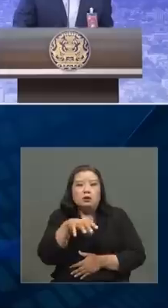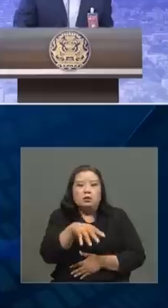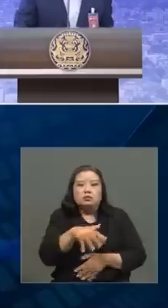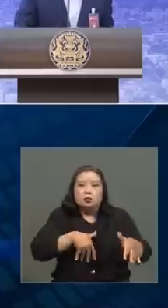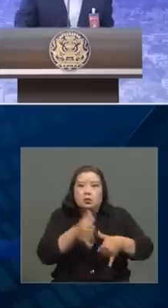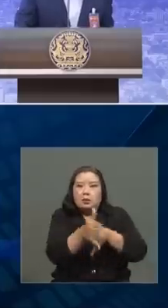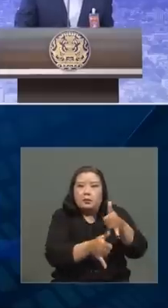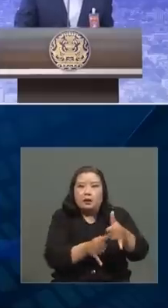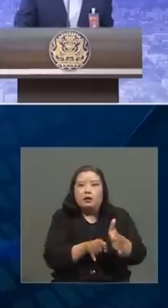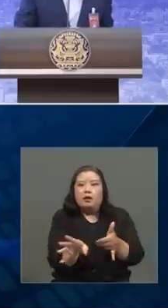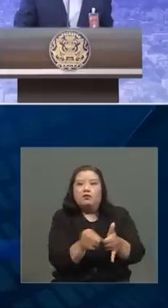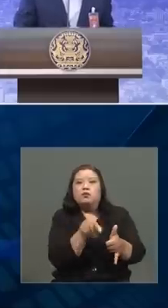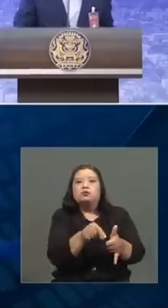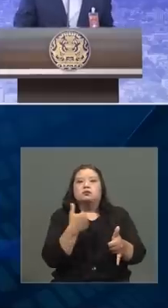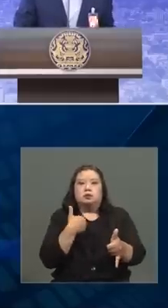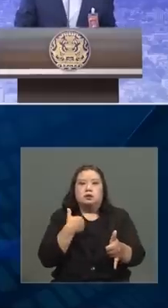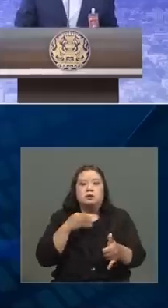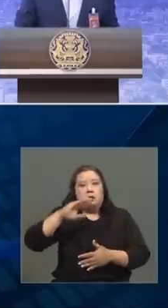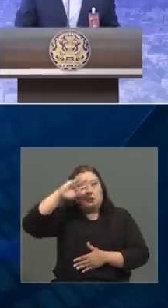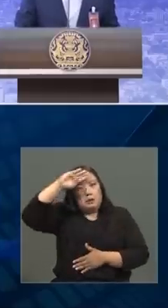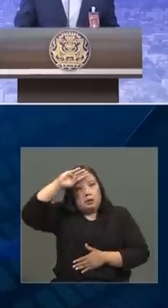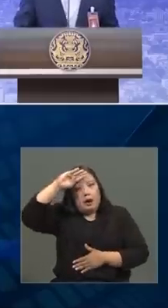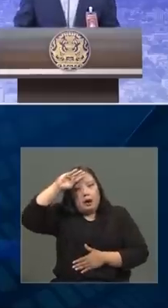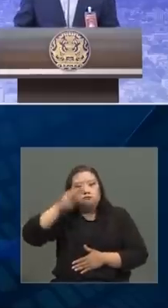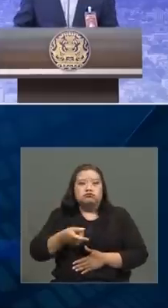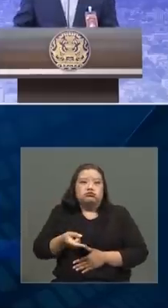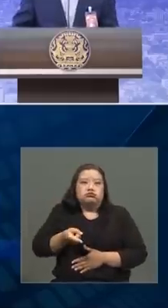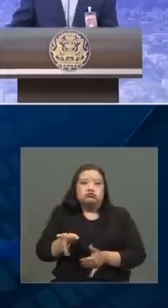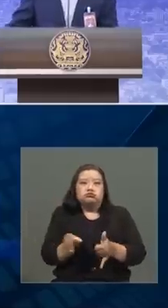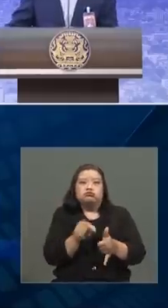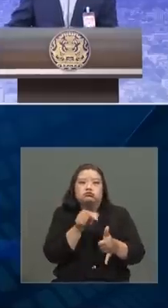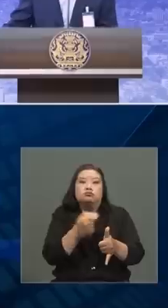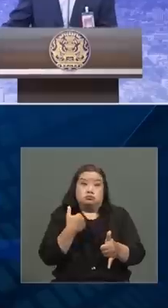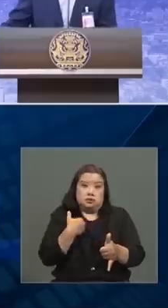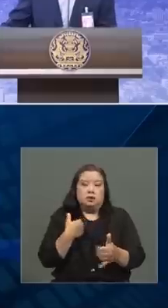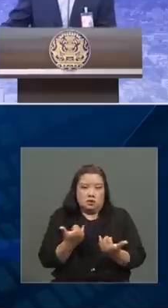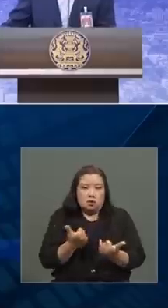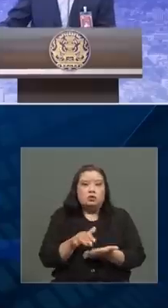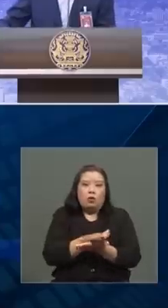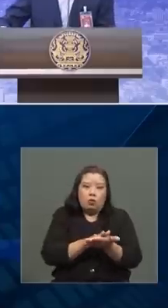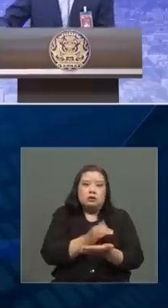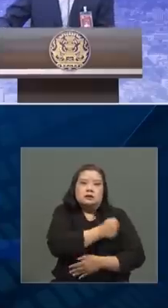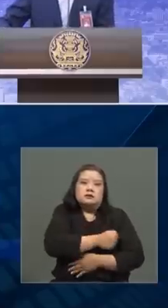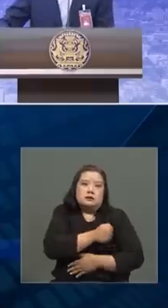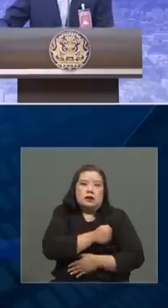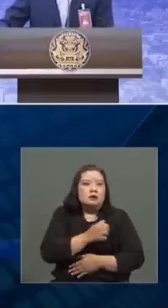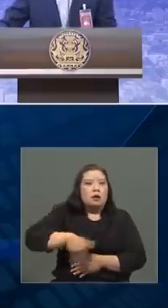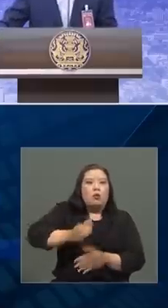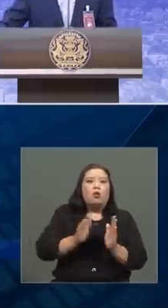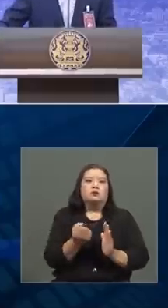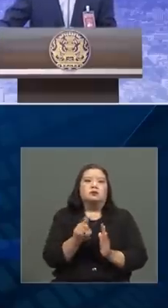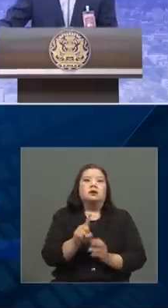มีโรคประจำตัวนะครับอันนี้ต้องขอแสดงความเสียใจกับทั้ง 11รายนี้และครอบครัวนะครับ